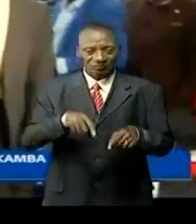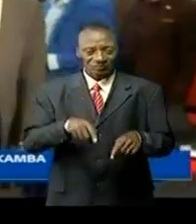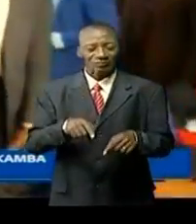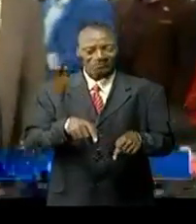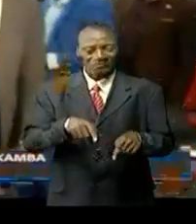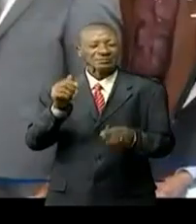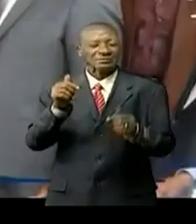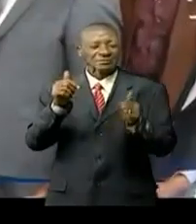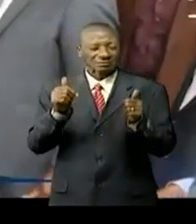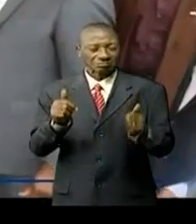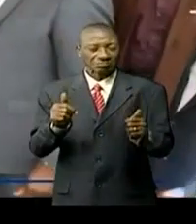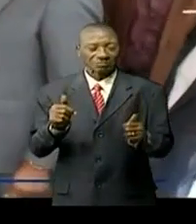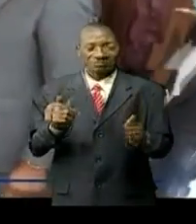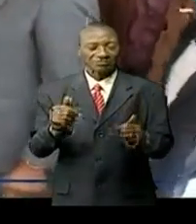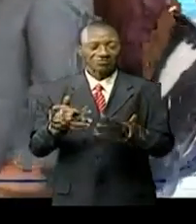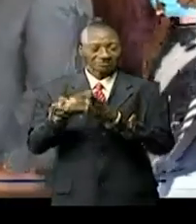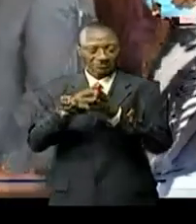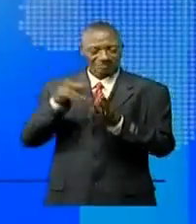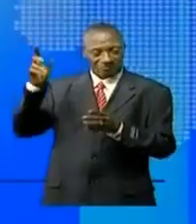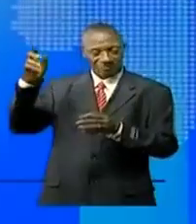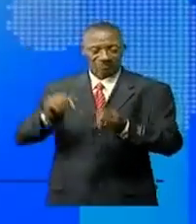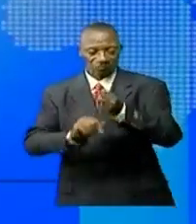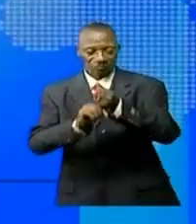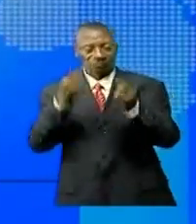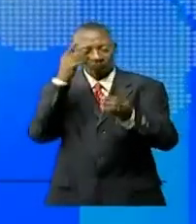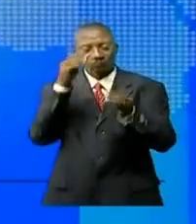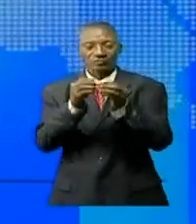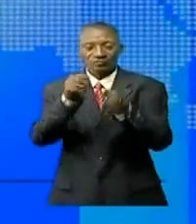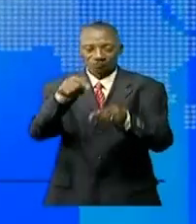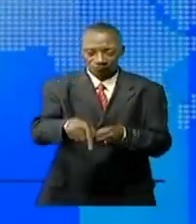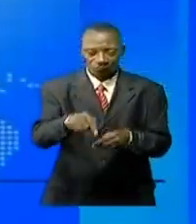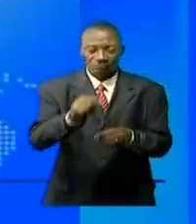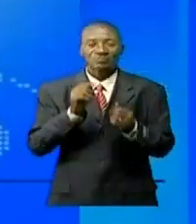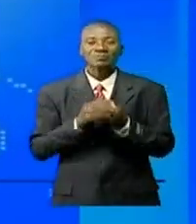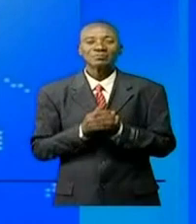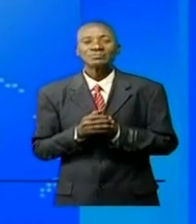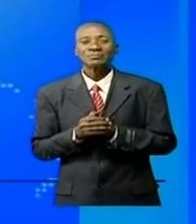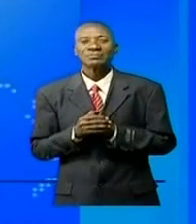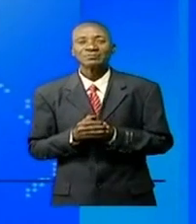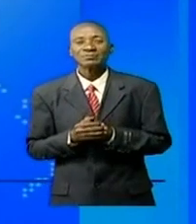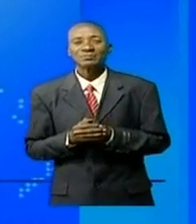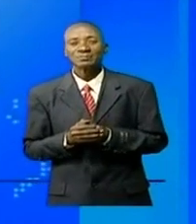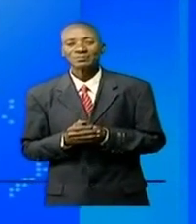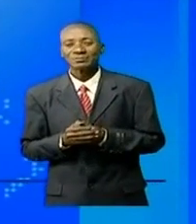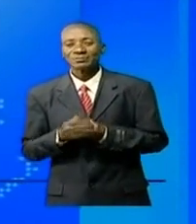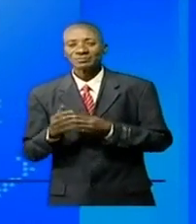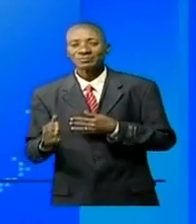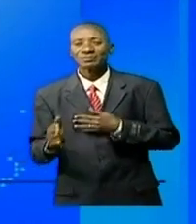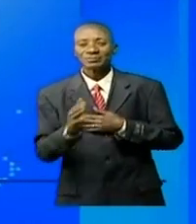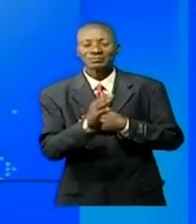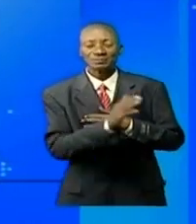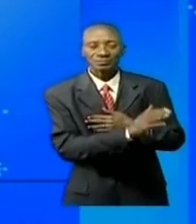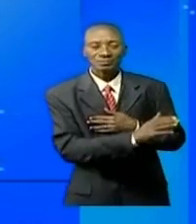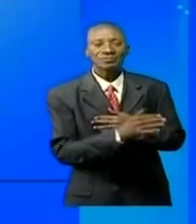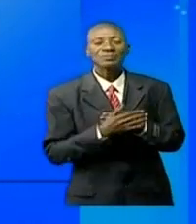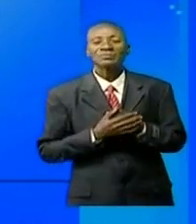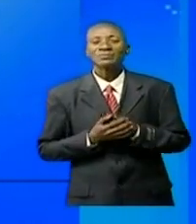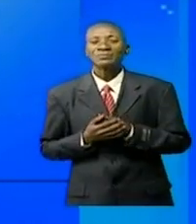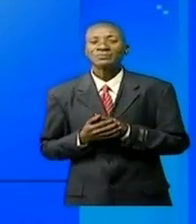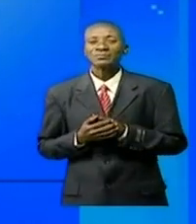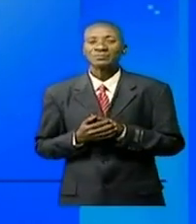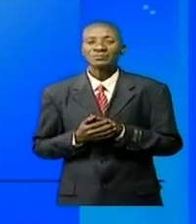du gouvernement américain ICAP. Le troisième congrès ordinaire du syndicat national des